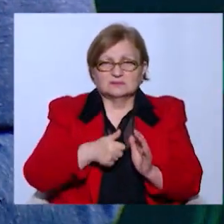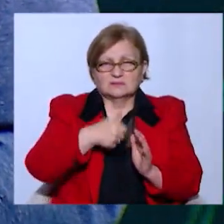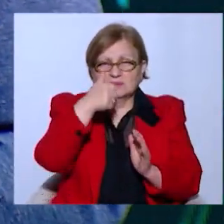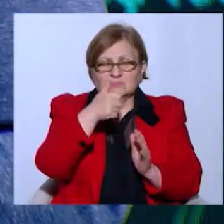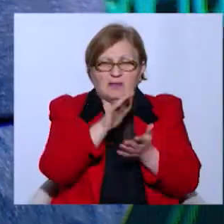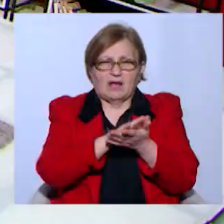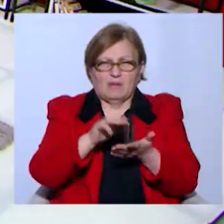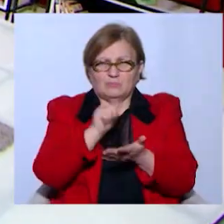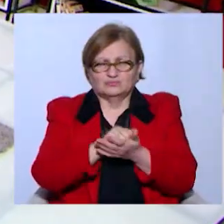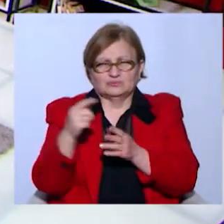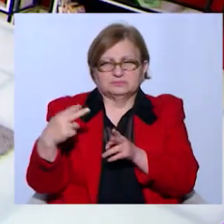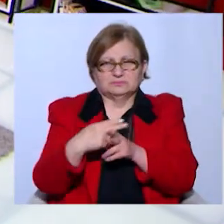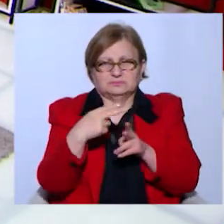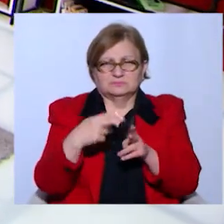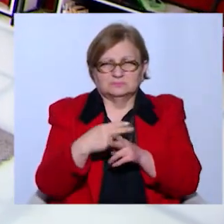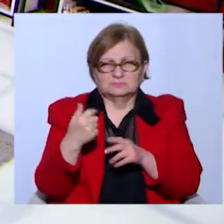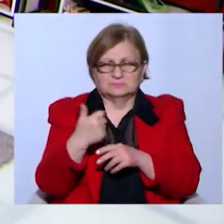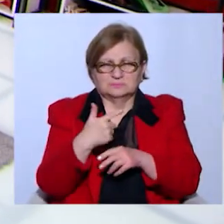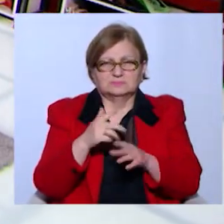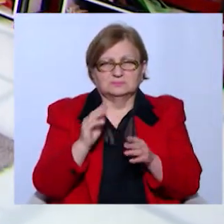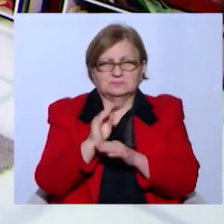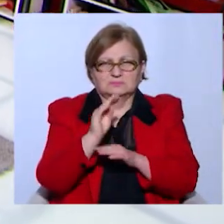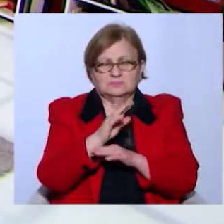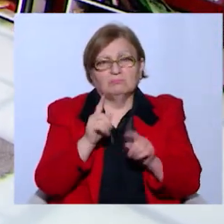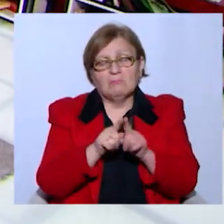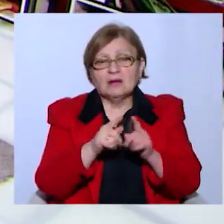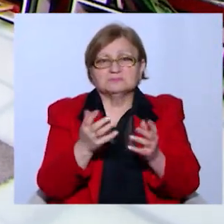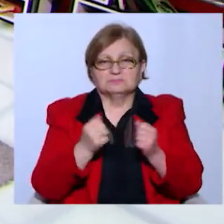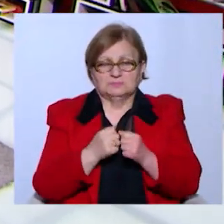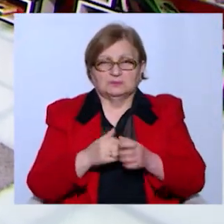წევრს აფუჭებს მარტო დაწყებული მეორედან, მაინც არითმეტიკული პროგრესია მიიღება.